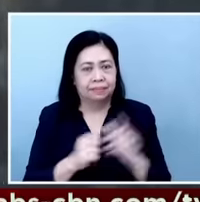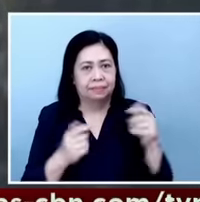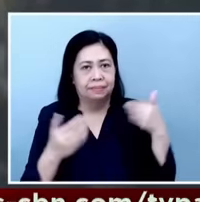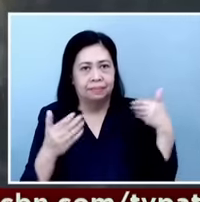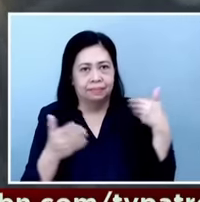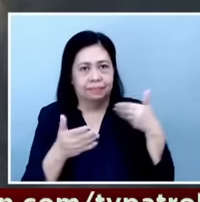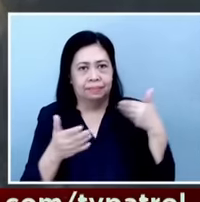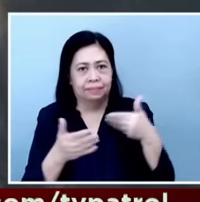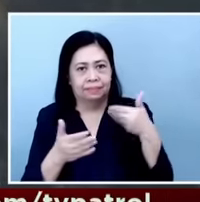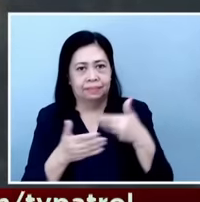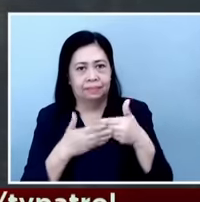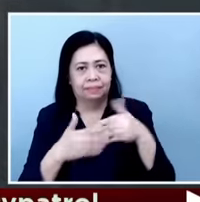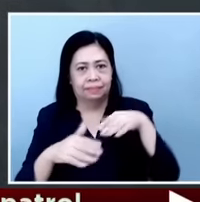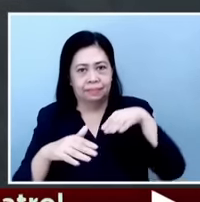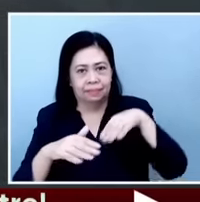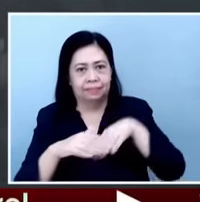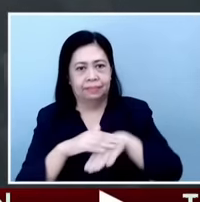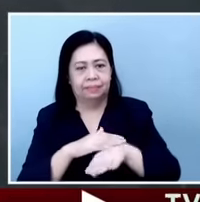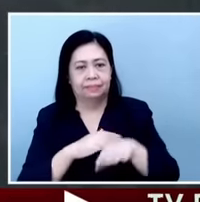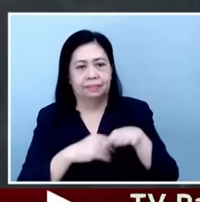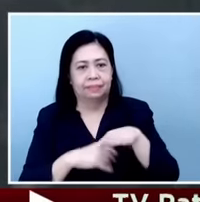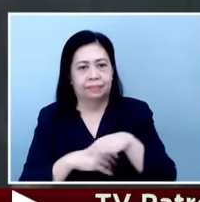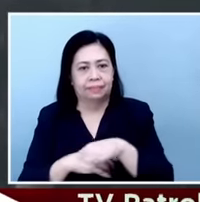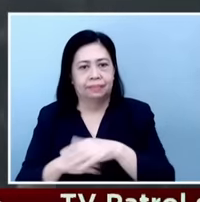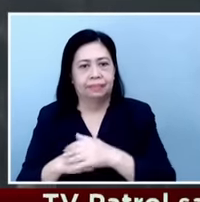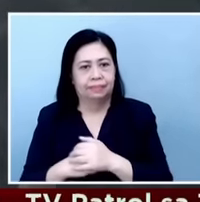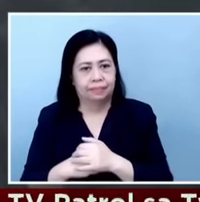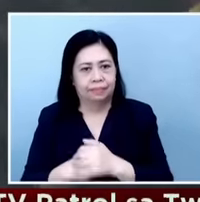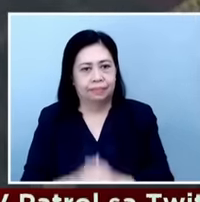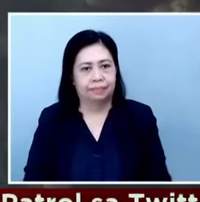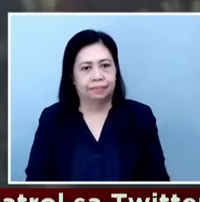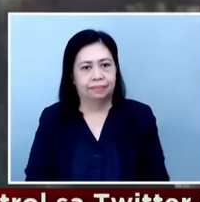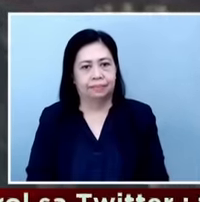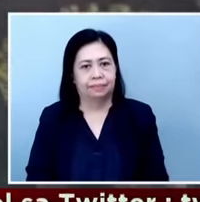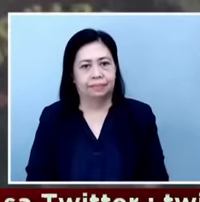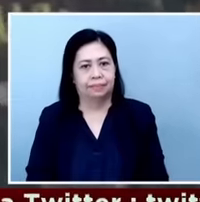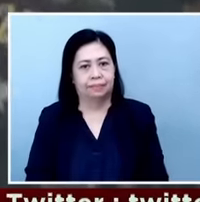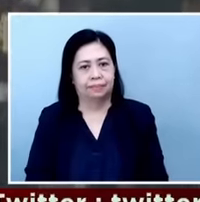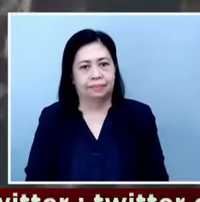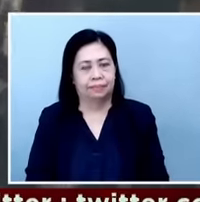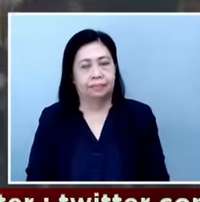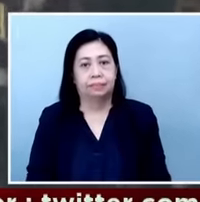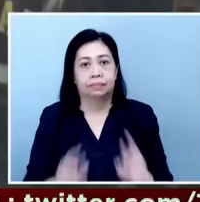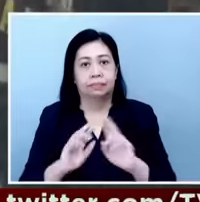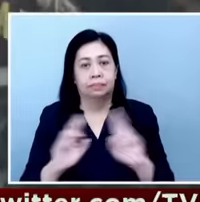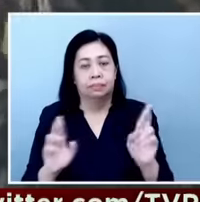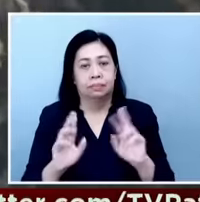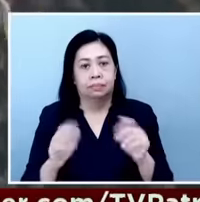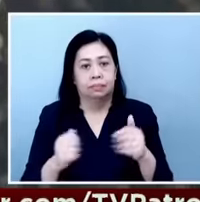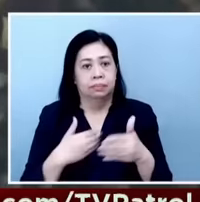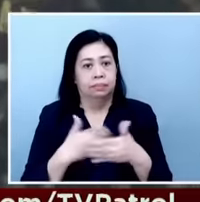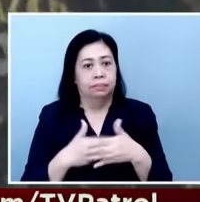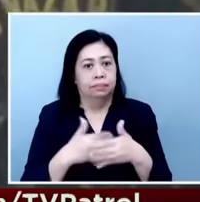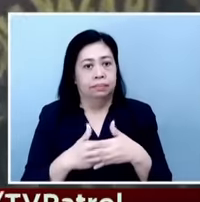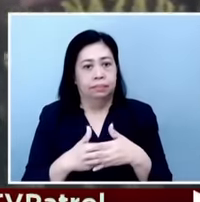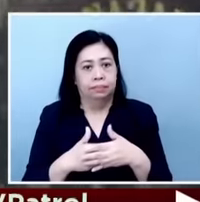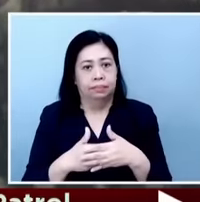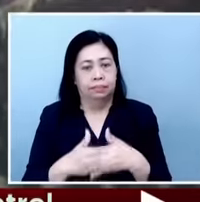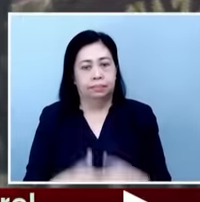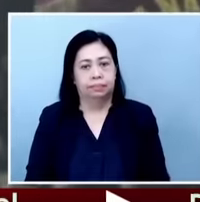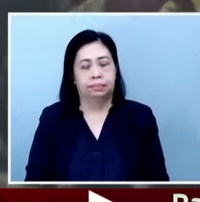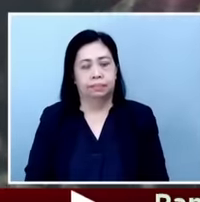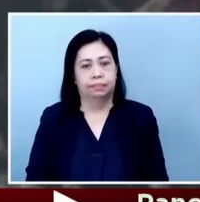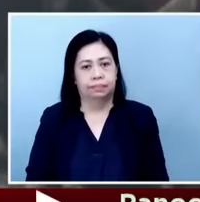po ang andas ng poong mahal na Nazareno. Iniantabayan na lang ho natin, malapit na ho siya